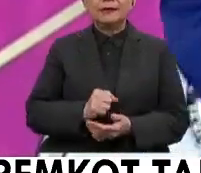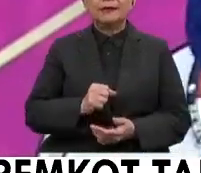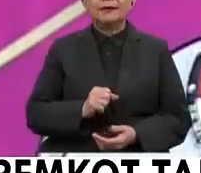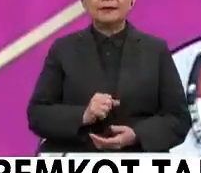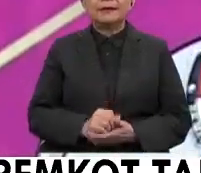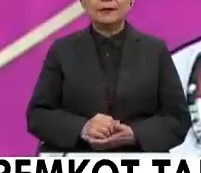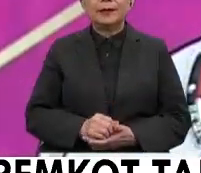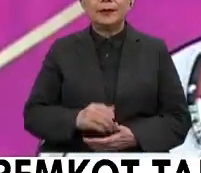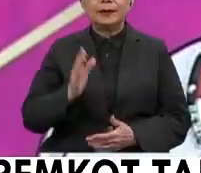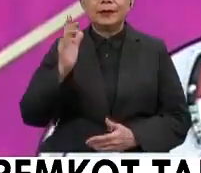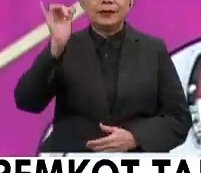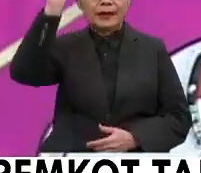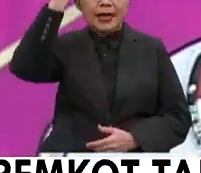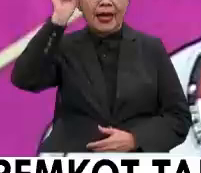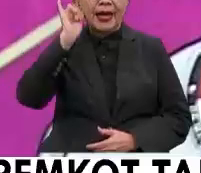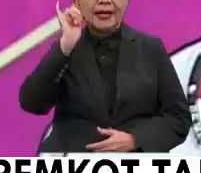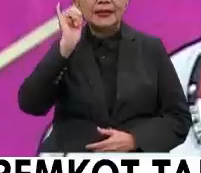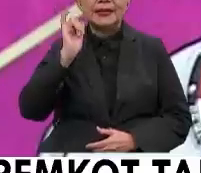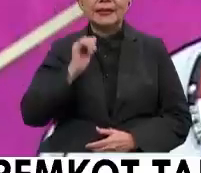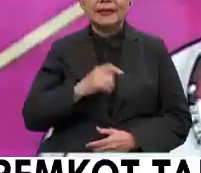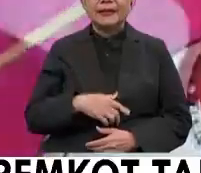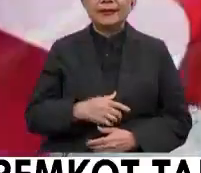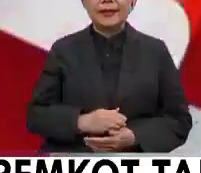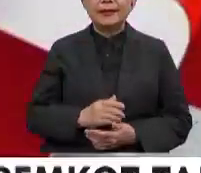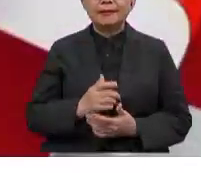dimulai ketika Anda berbicara.